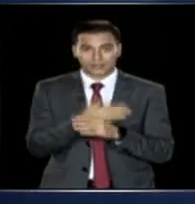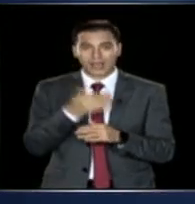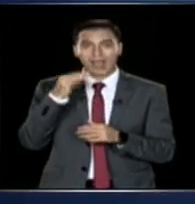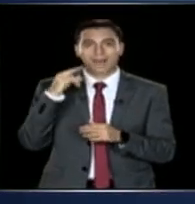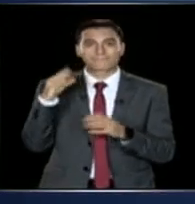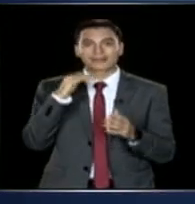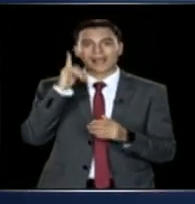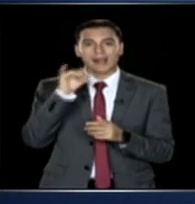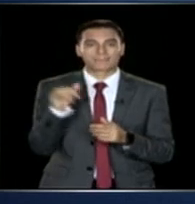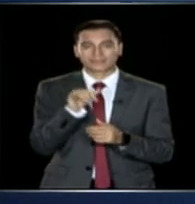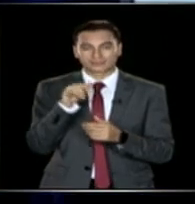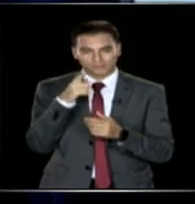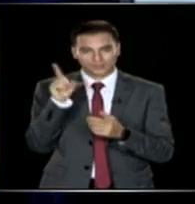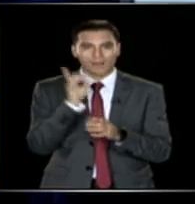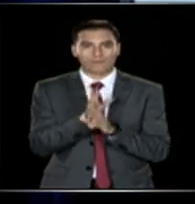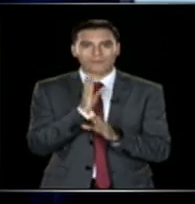احمد حلمي.